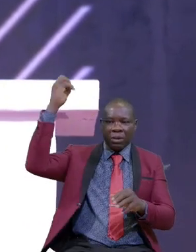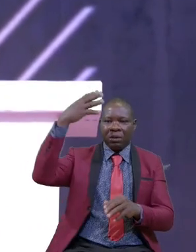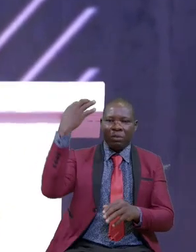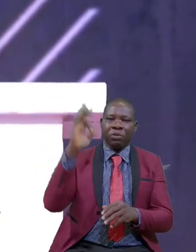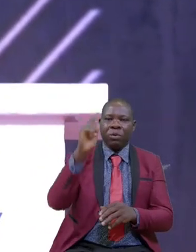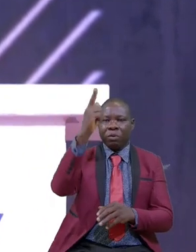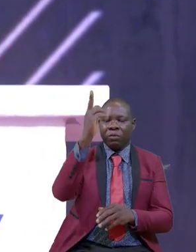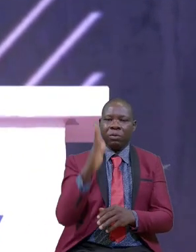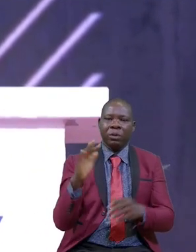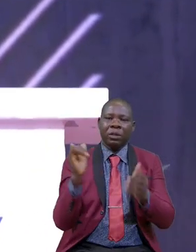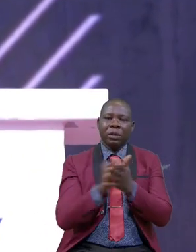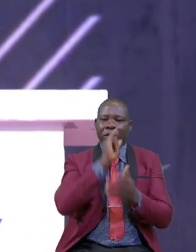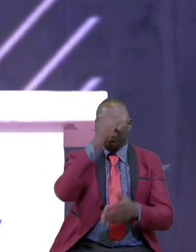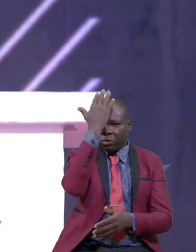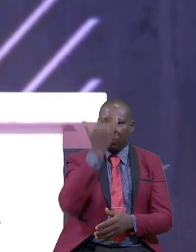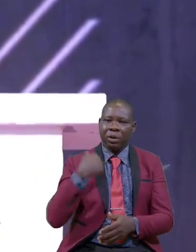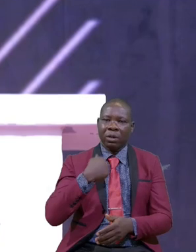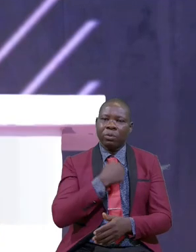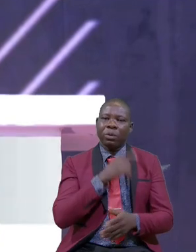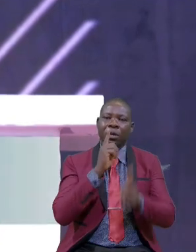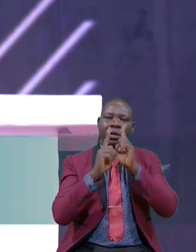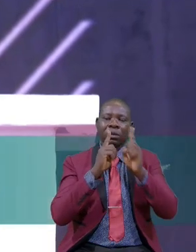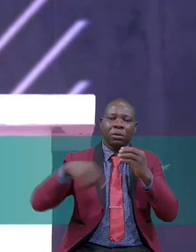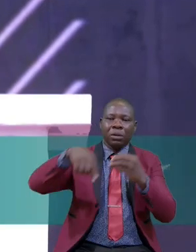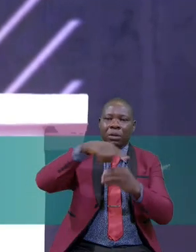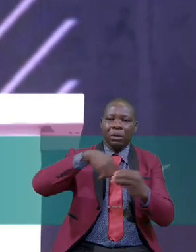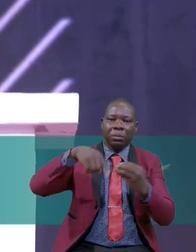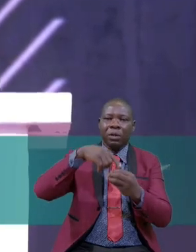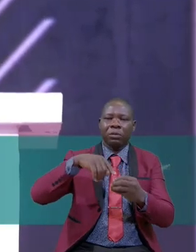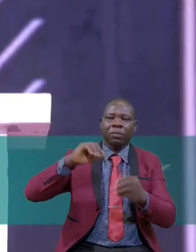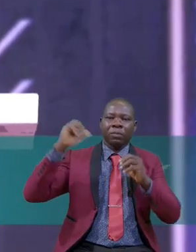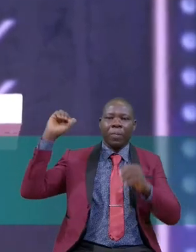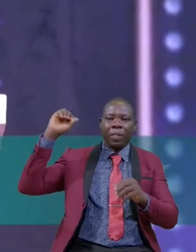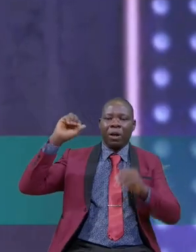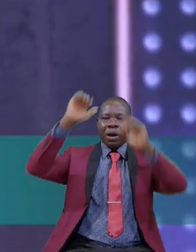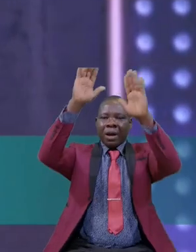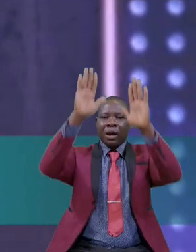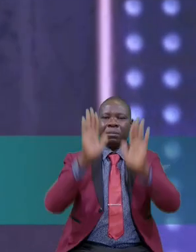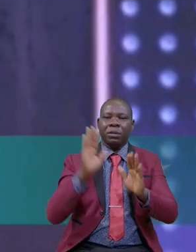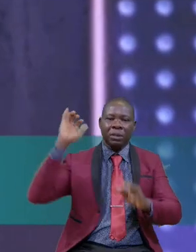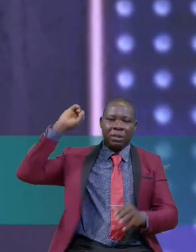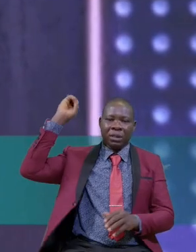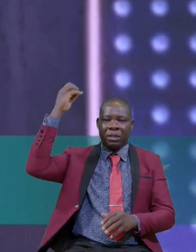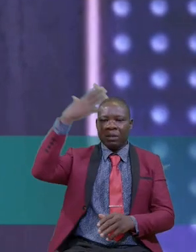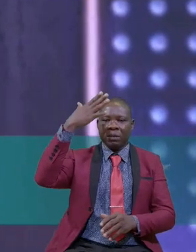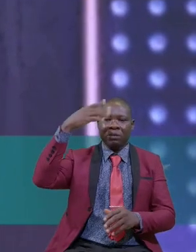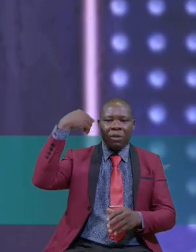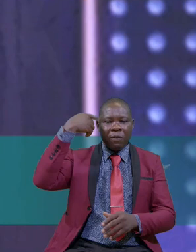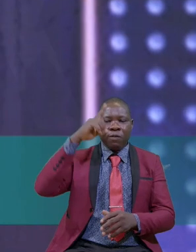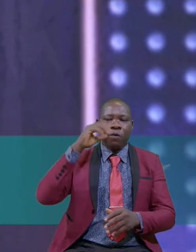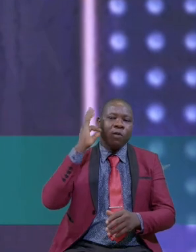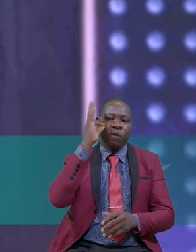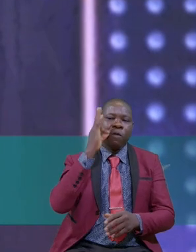grâce merveilleuse pour la fructification dans la vie et le ministère. La grâce